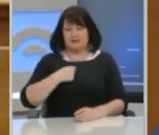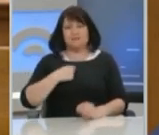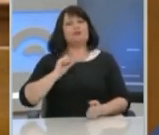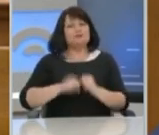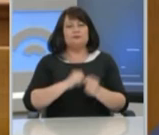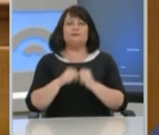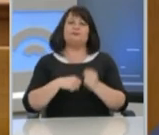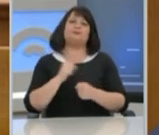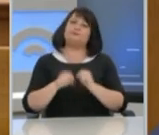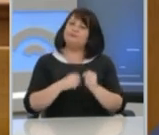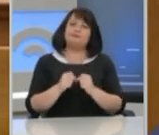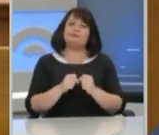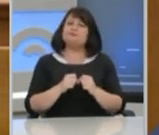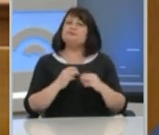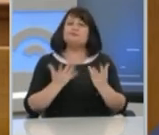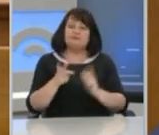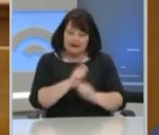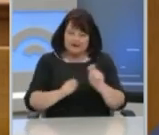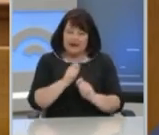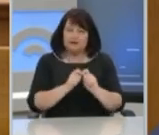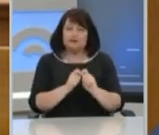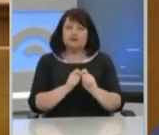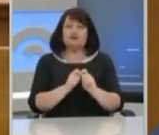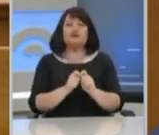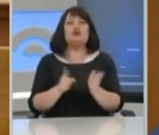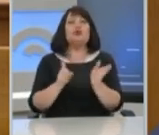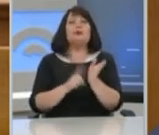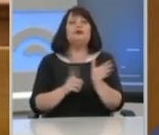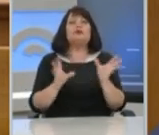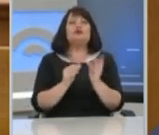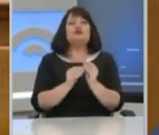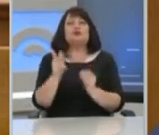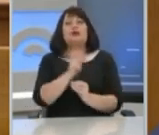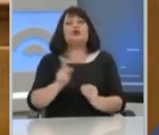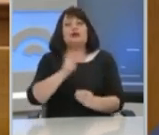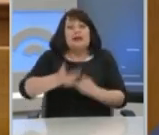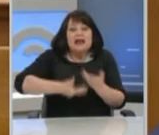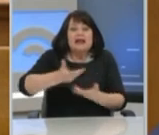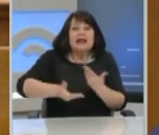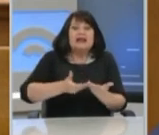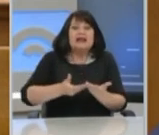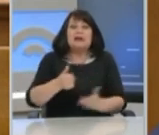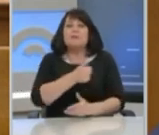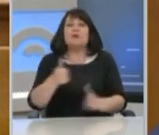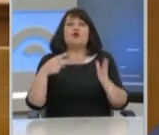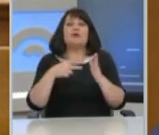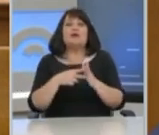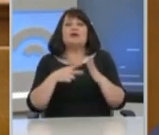προσπαθούμε να δημιουργήσουμε θεσμούς κοινωνικής αλληλεγγύης. Εμείς μόνο για το